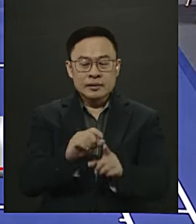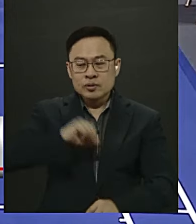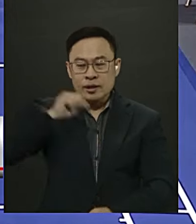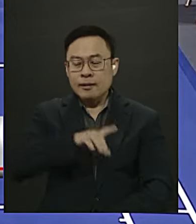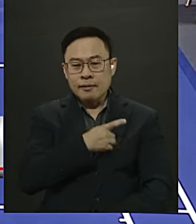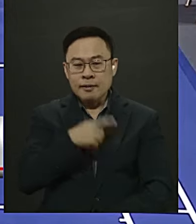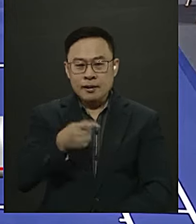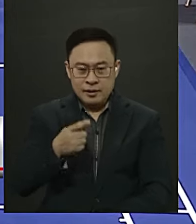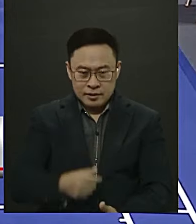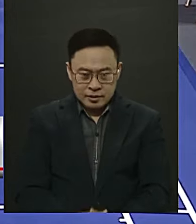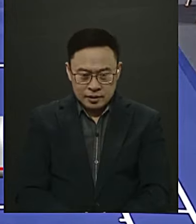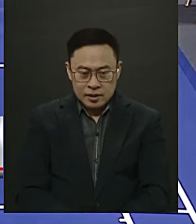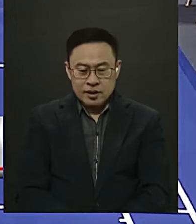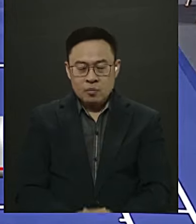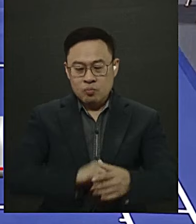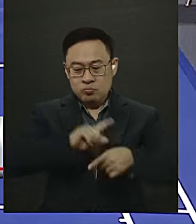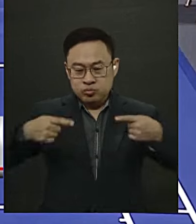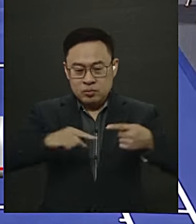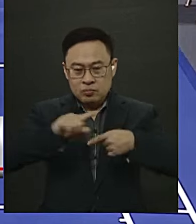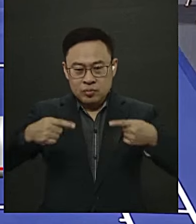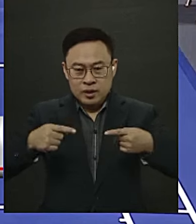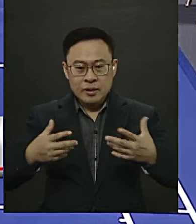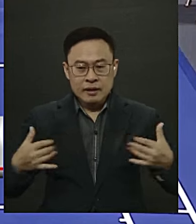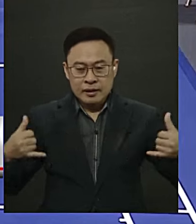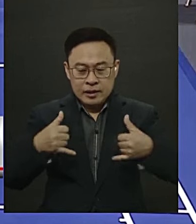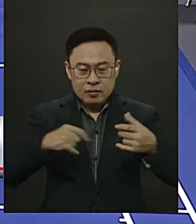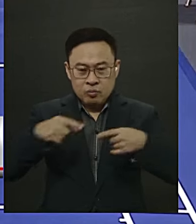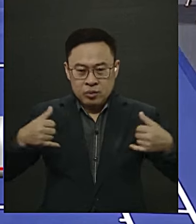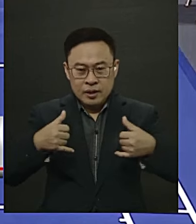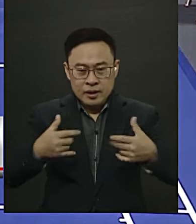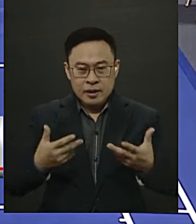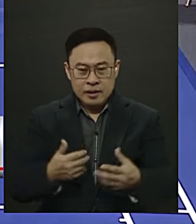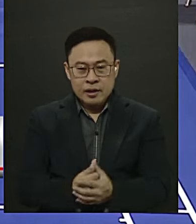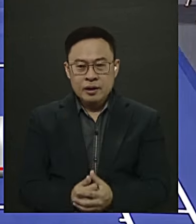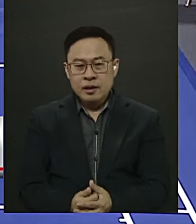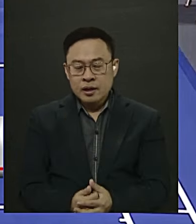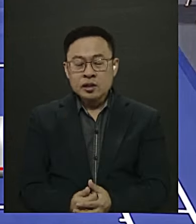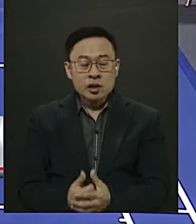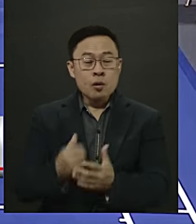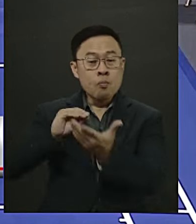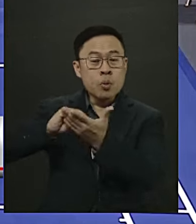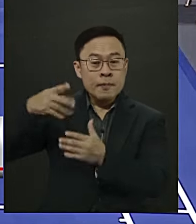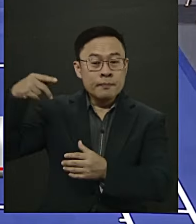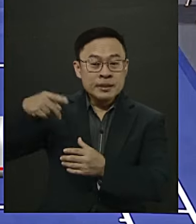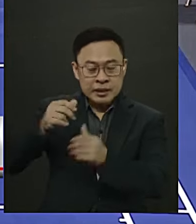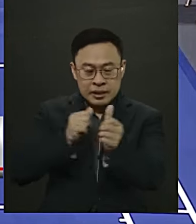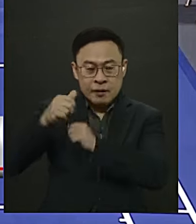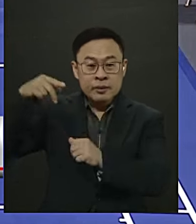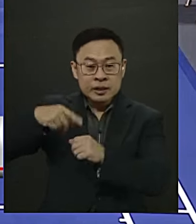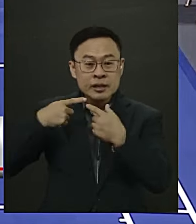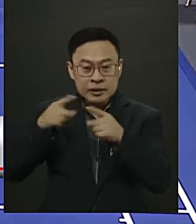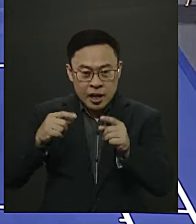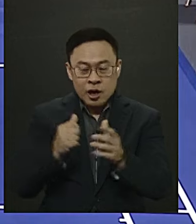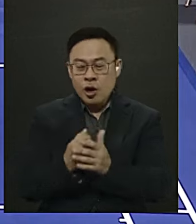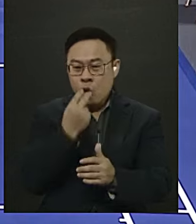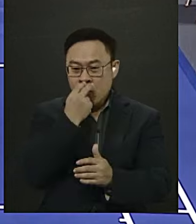ก็มันเป็นการรีแมตช์ศึกแข่งศักดิ์ศรีด้วยนะคะจะว่าไปแล้วเนี่ยถึงแม้ว่าจะเป็นรายการพิเศษก็ตามนะ ครับนี่